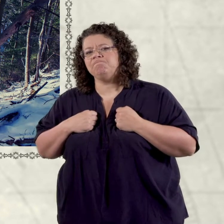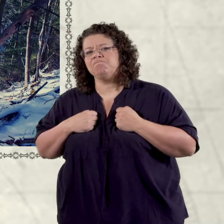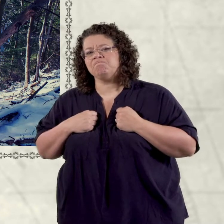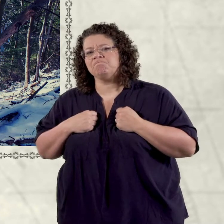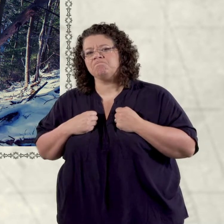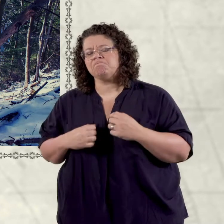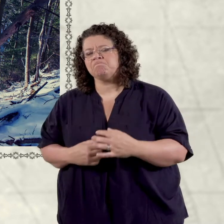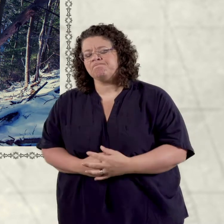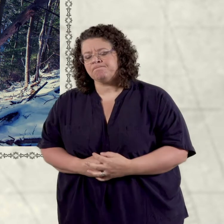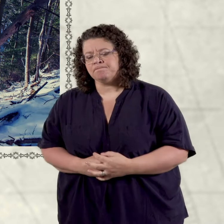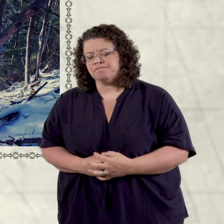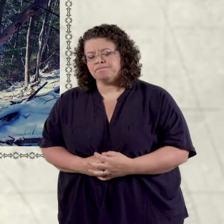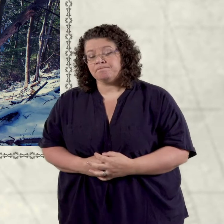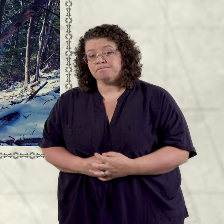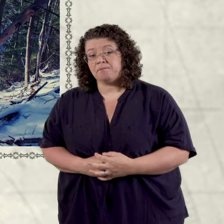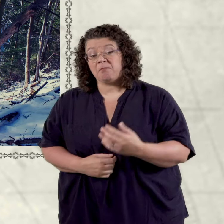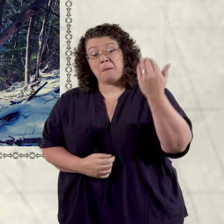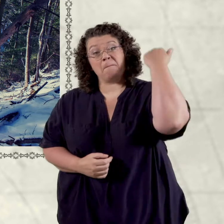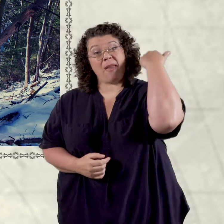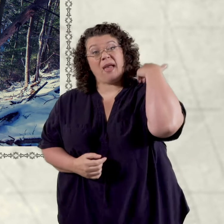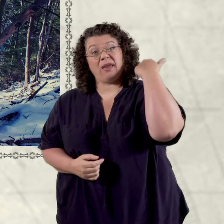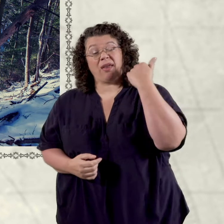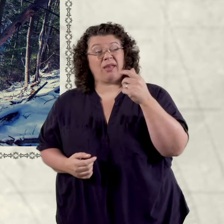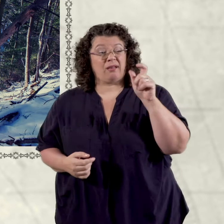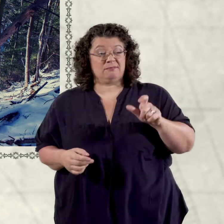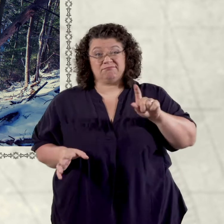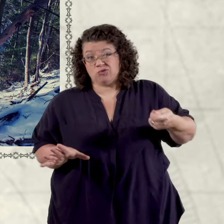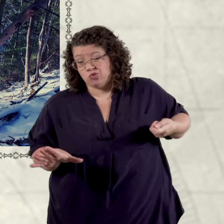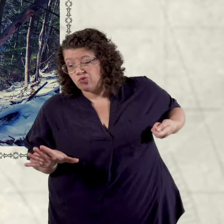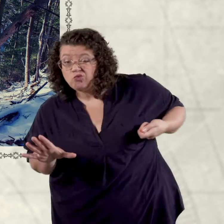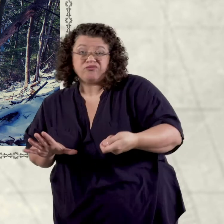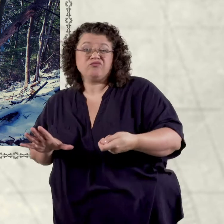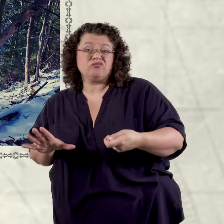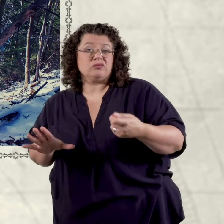Daeth na gleddyf o'r tu ôl I mewn i'n nghefn.